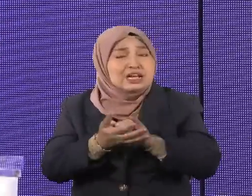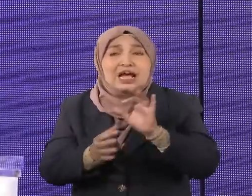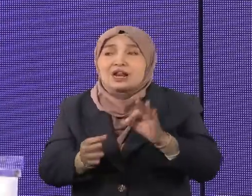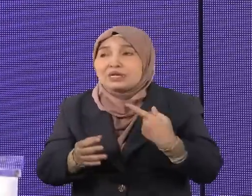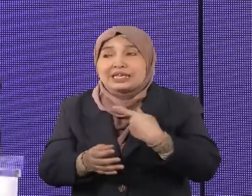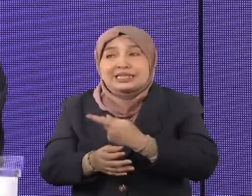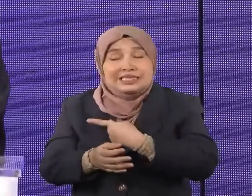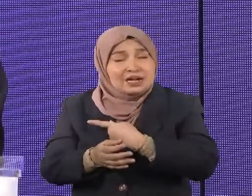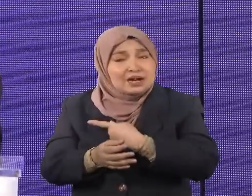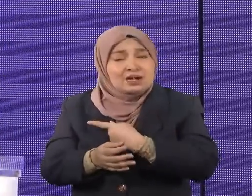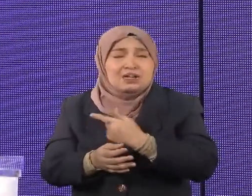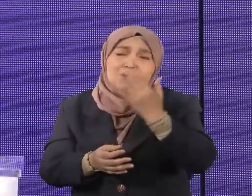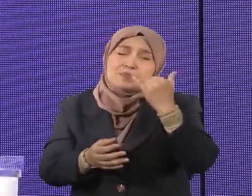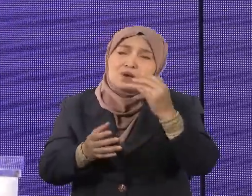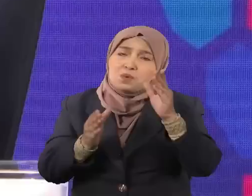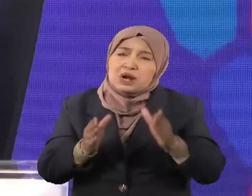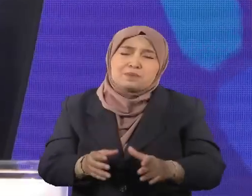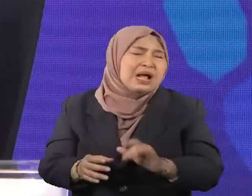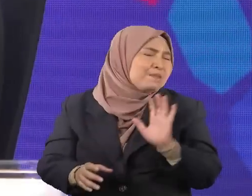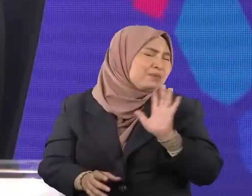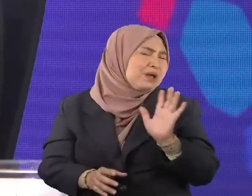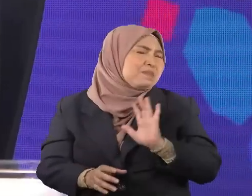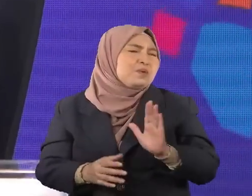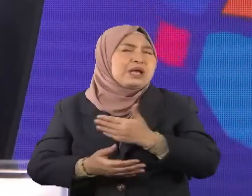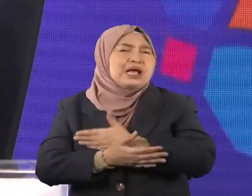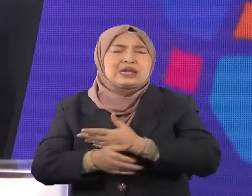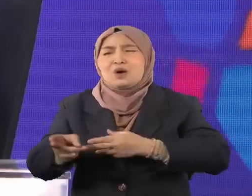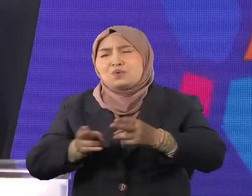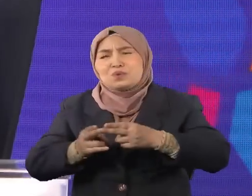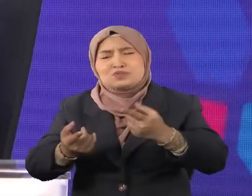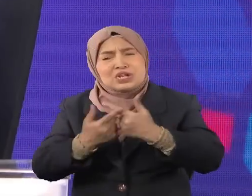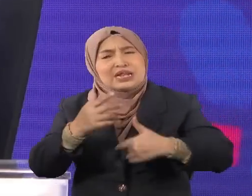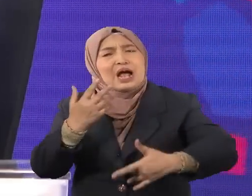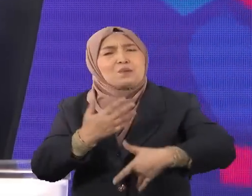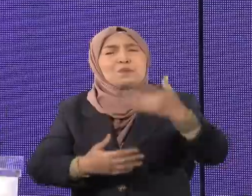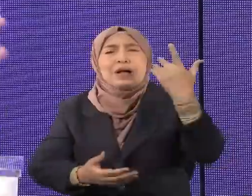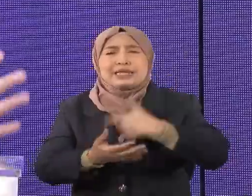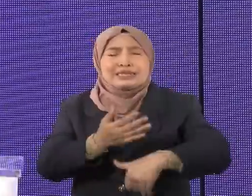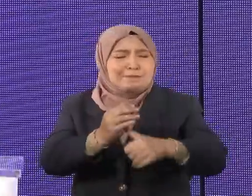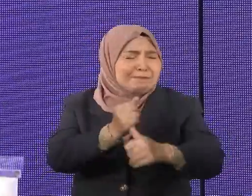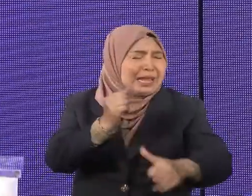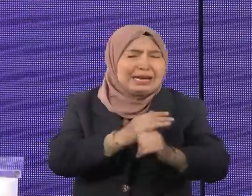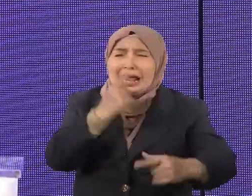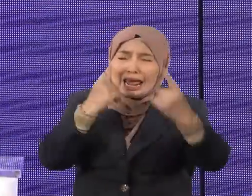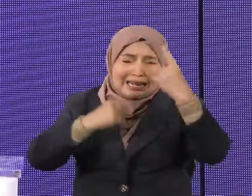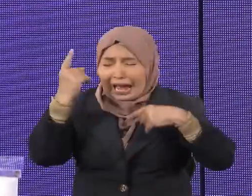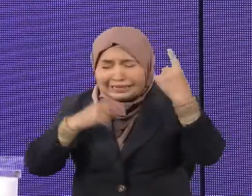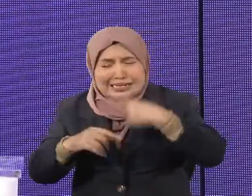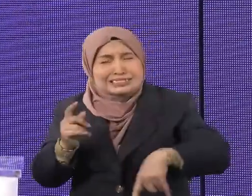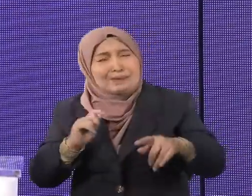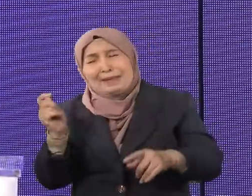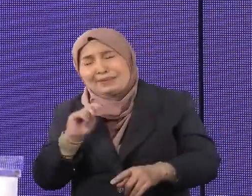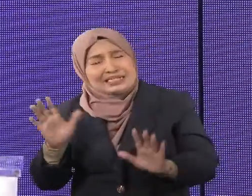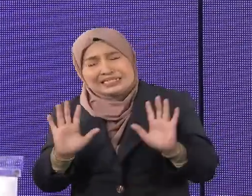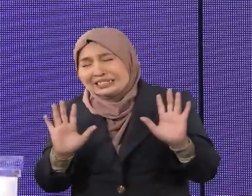kita kira-kiranya, mengapa orang sekarang ada ramai tak nak anak? Pasal nak menguruskan daripada awal yang menangis, berak, kencing apa sebagainya. Tetapi kerana